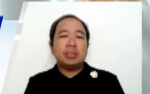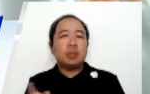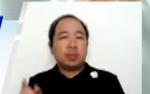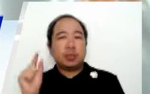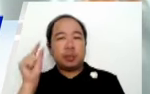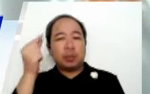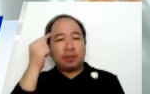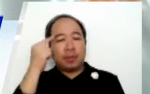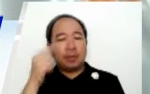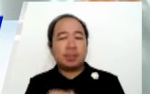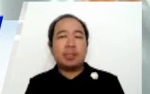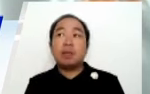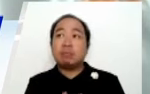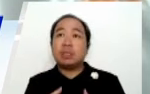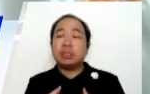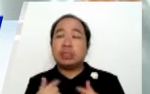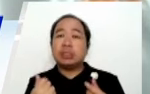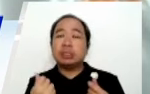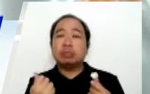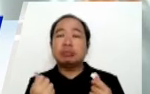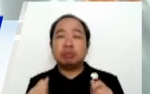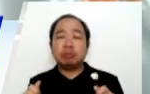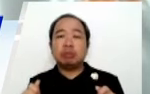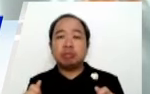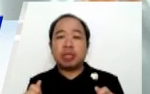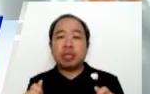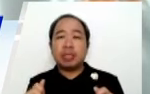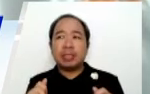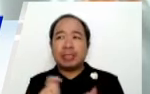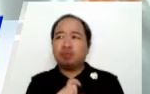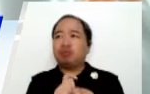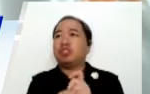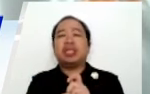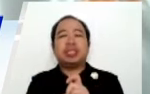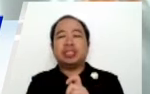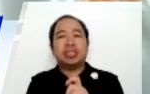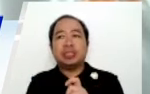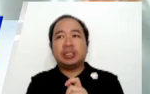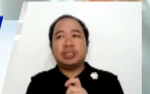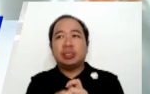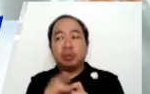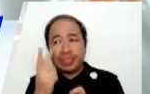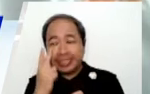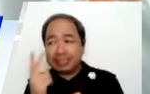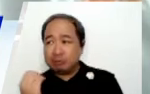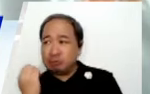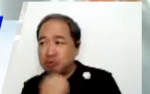Sinubukan kong itama yung nakita kong mali.